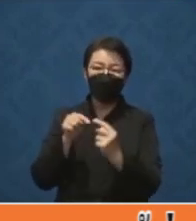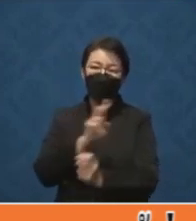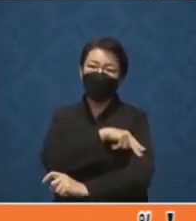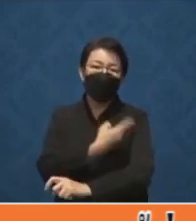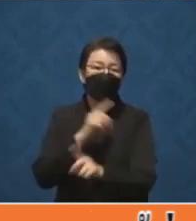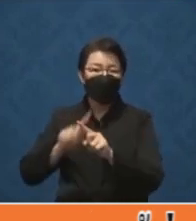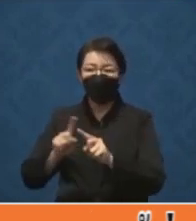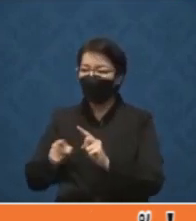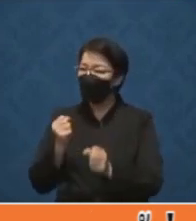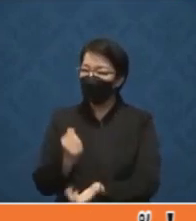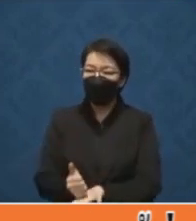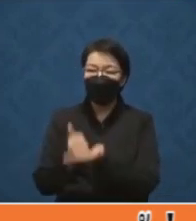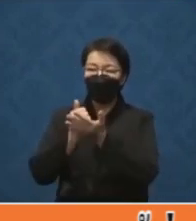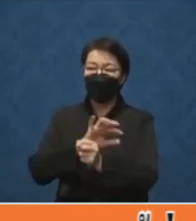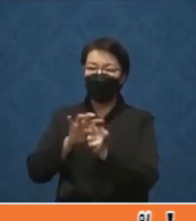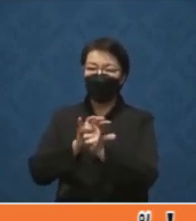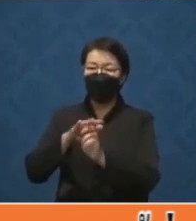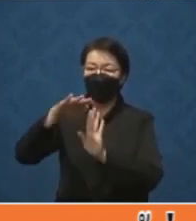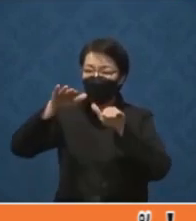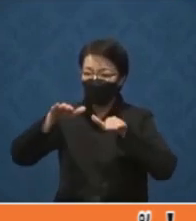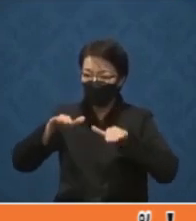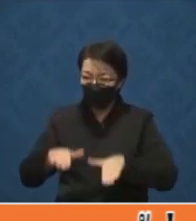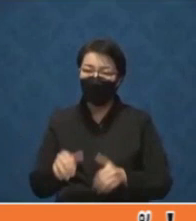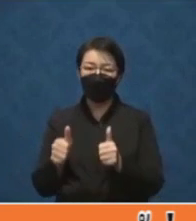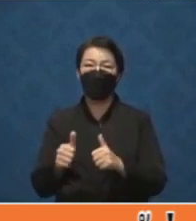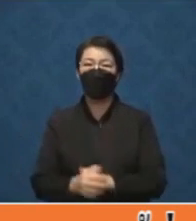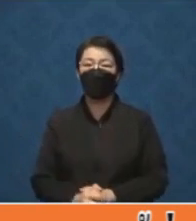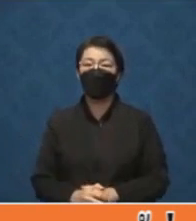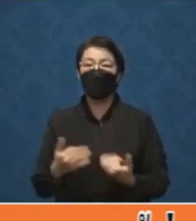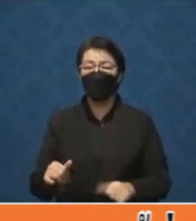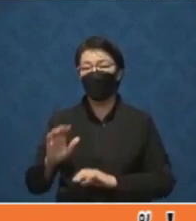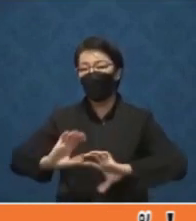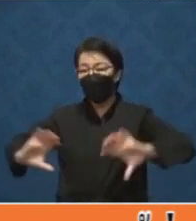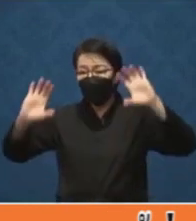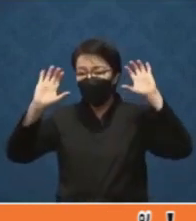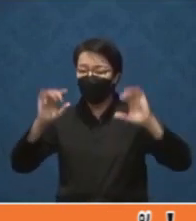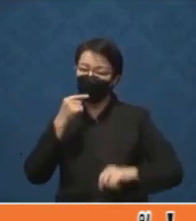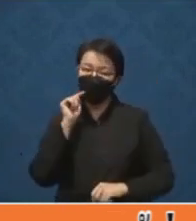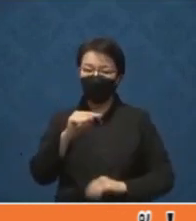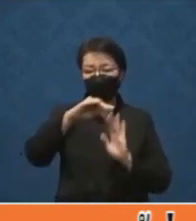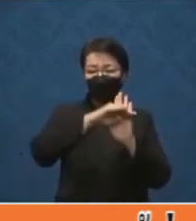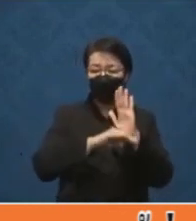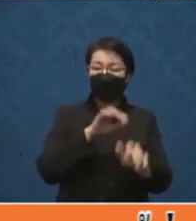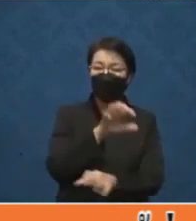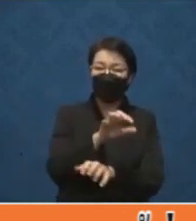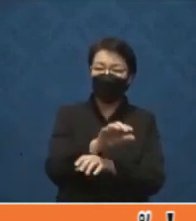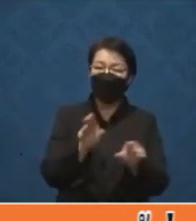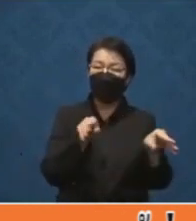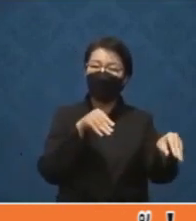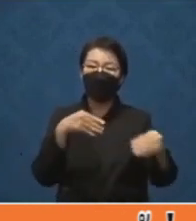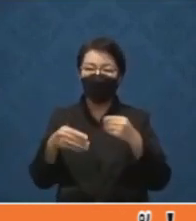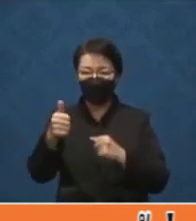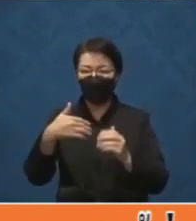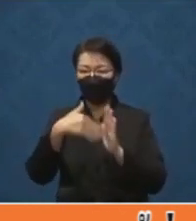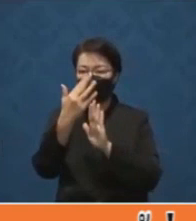ขึ้นรัฐบาลได้ยกเลิกมาตรการต่างๆจำนวนมากซึ่งในทุกพื้นที่วันนี้เป็นสี